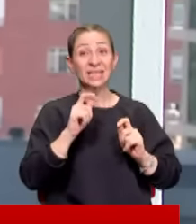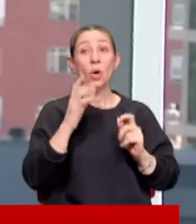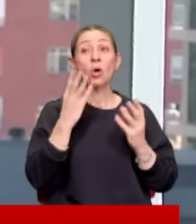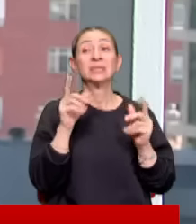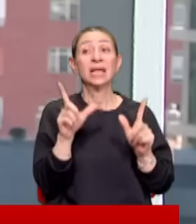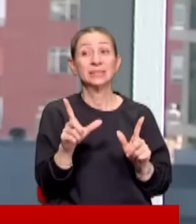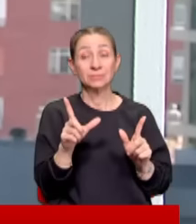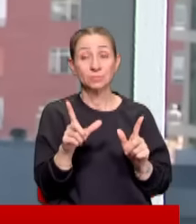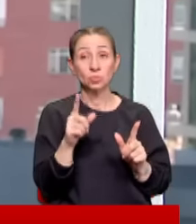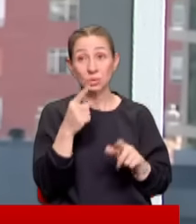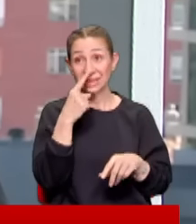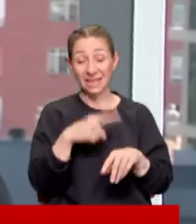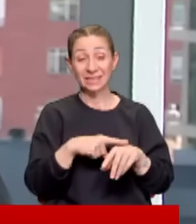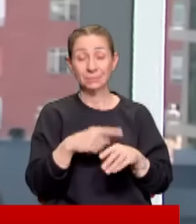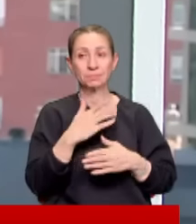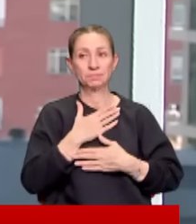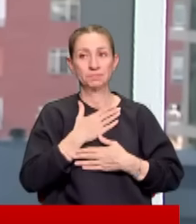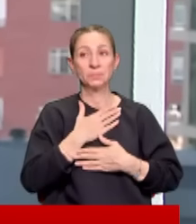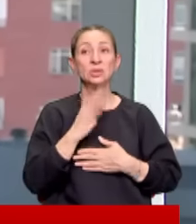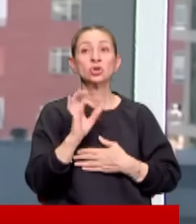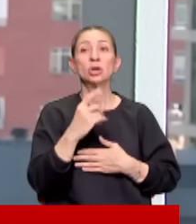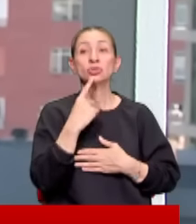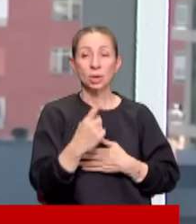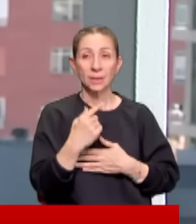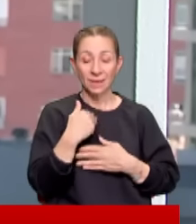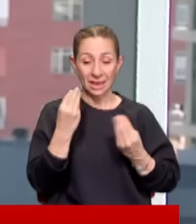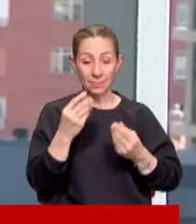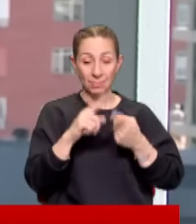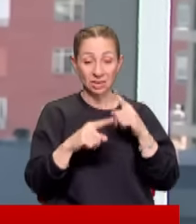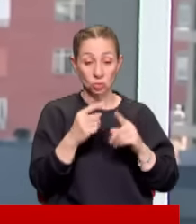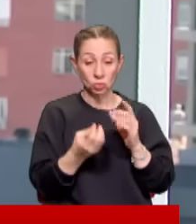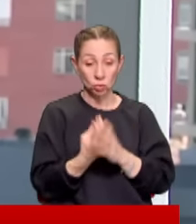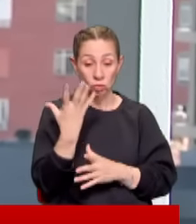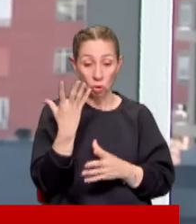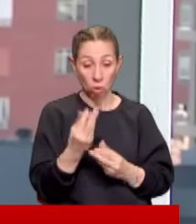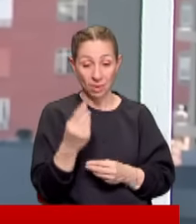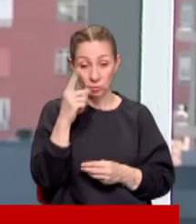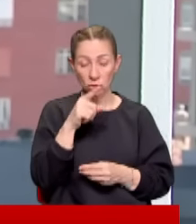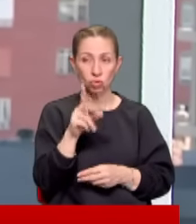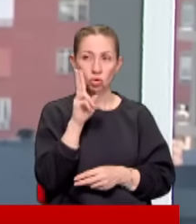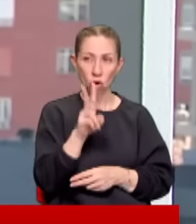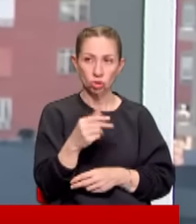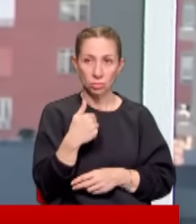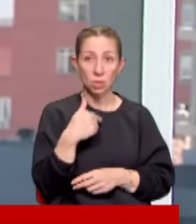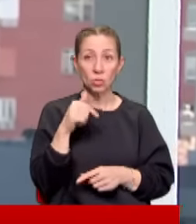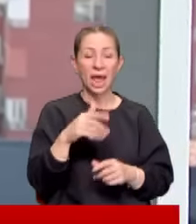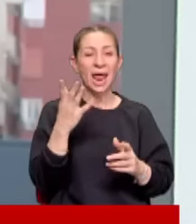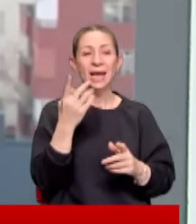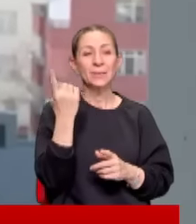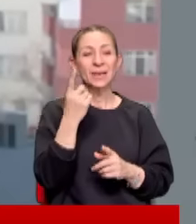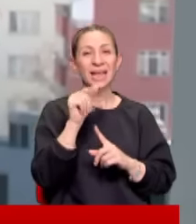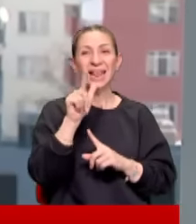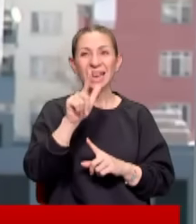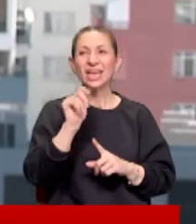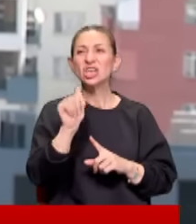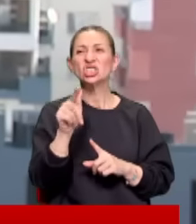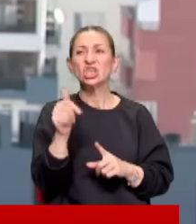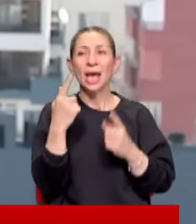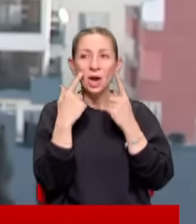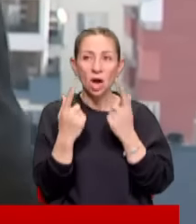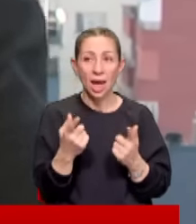olması gerekiyor. Bu inandığım şey. Çünkü şöyle söyleyeyim. İYİ Parti'de kurucu olmam hasebiyle şunu gördüm. Bugün herhangi bir ilimizin ya da